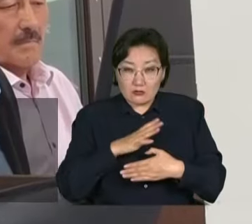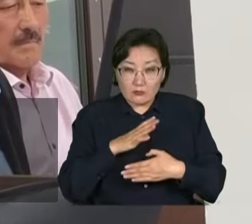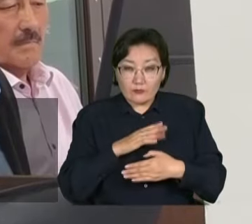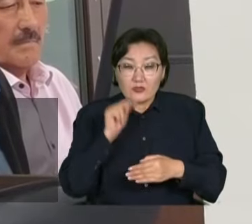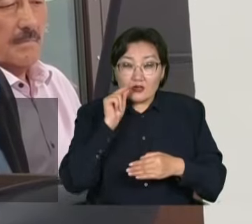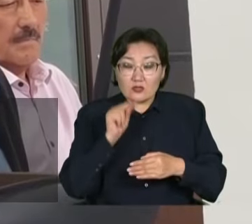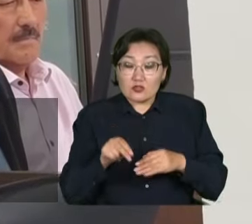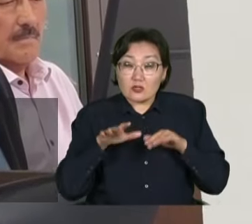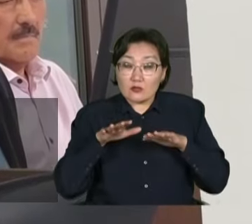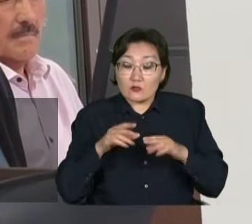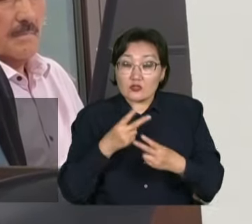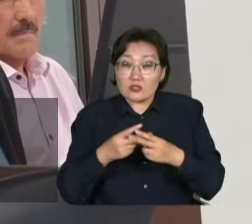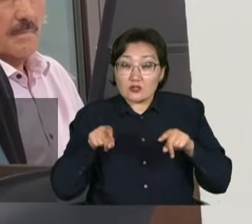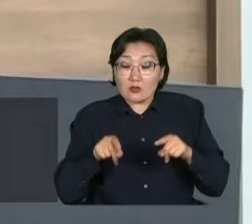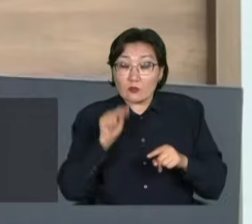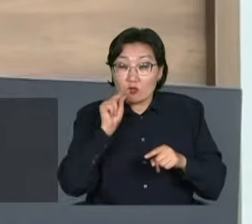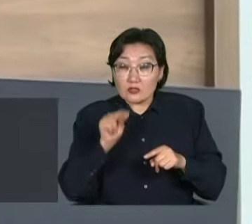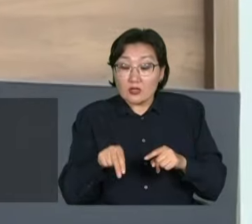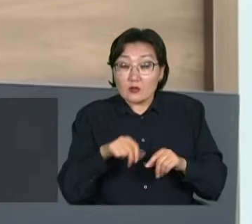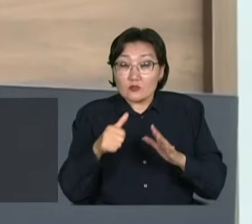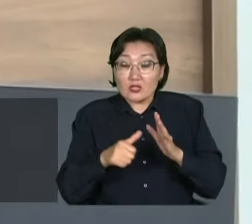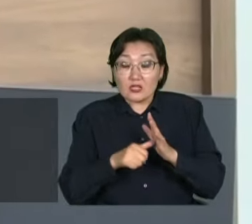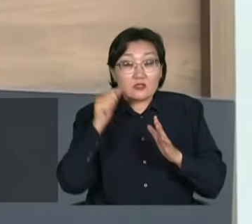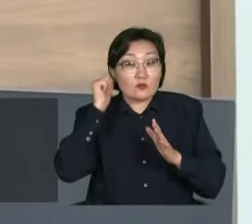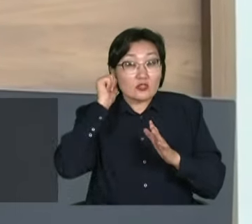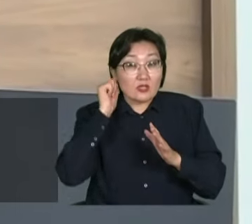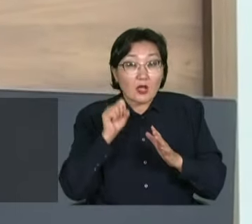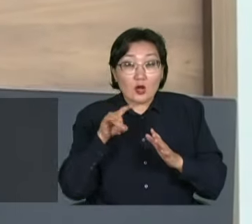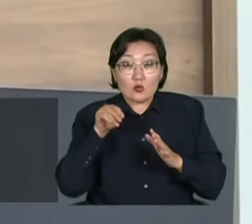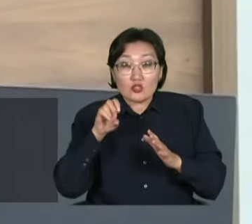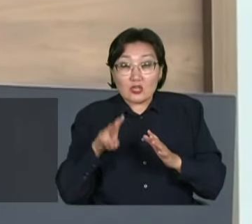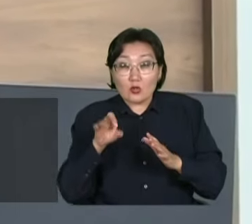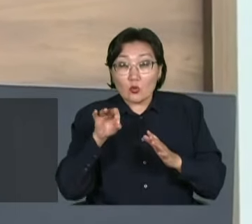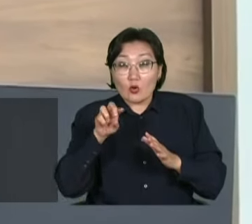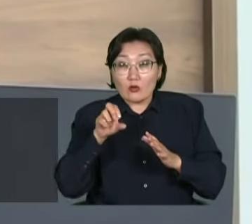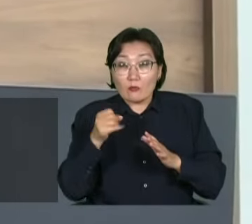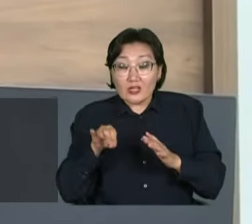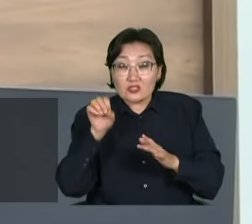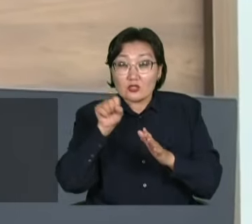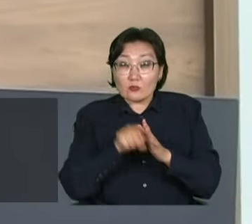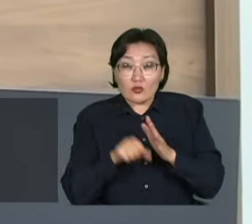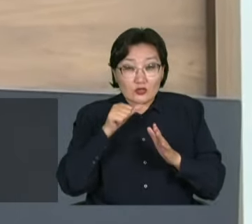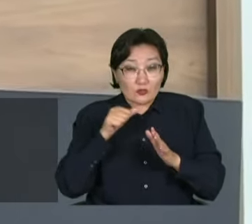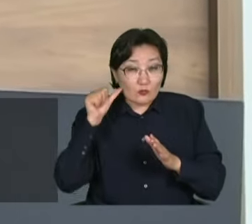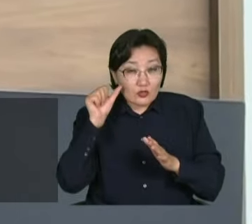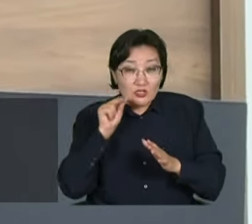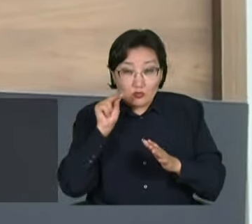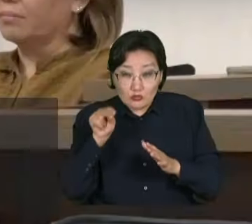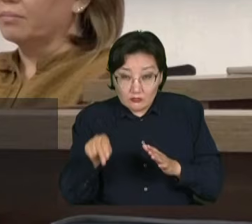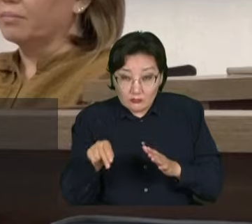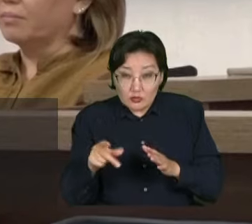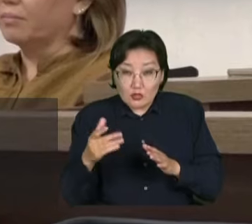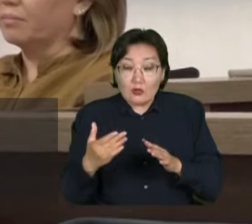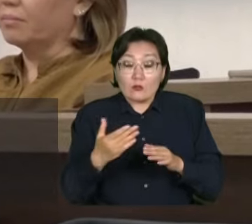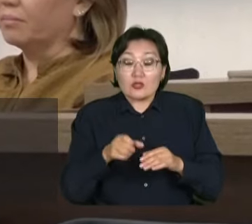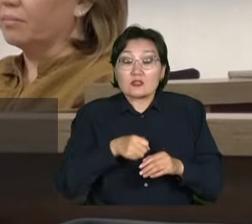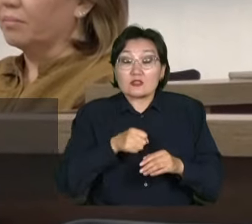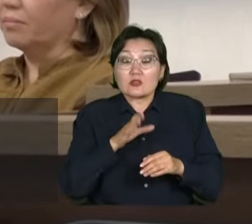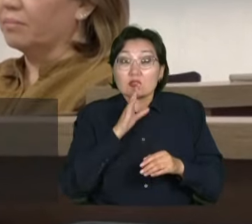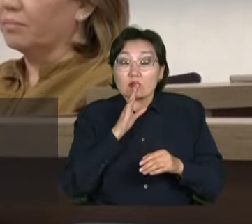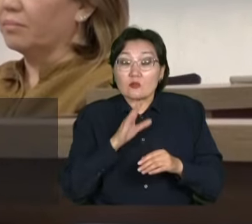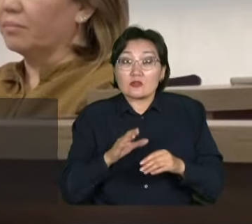Айыпта орнында отырған сотталушылар 16 жастағы Аружан Орынбайды өлтірді деп былтыр күдікке ілінген. Олар бойжеткеннің